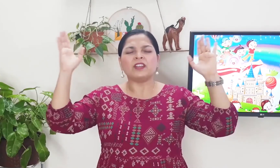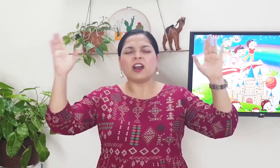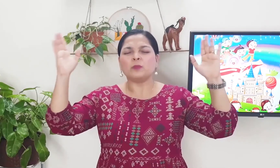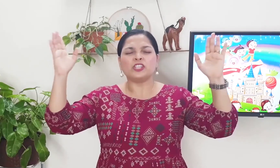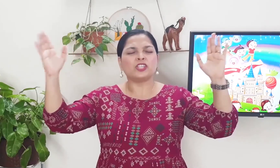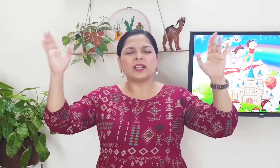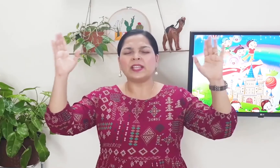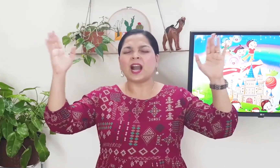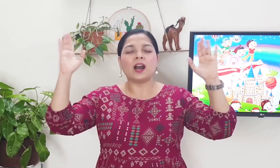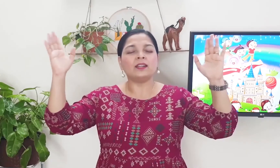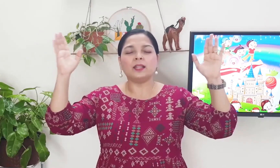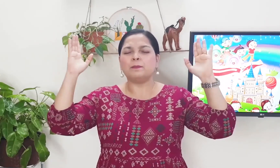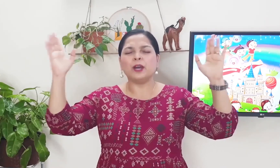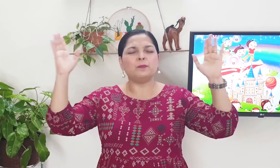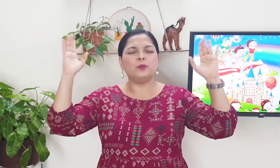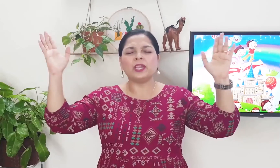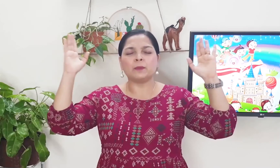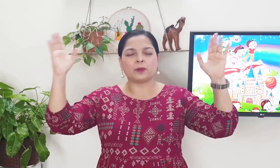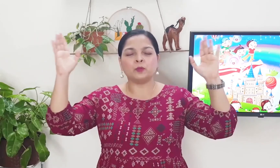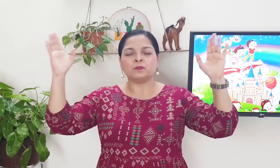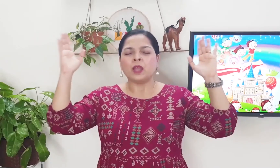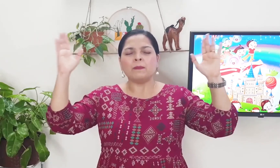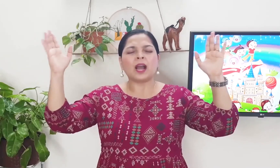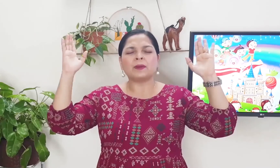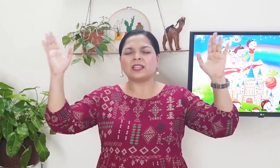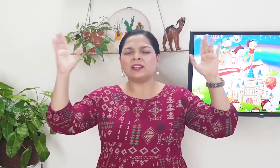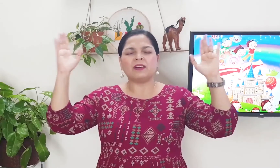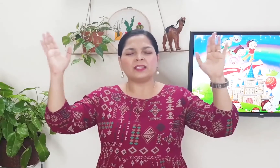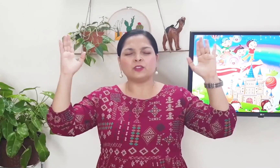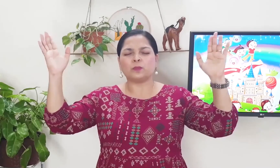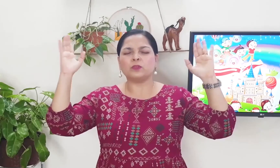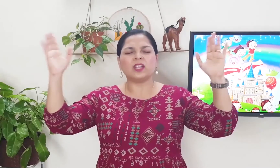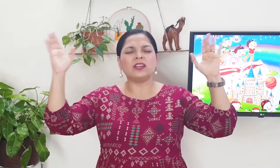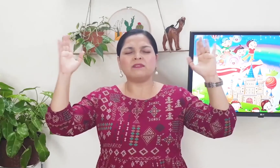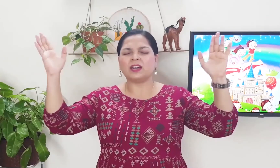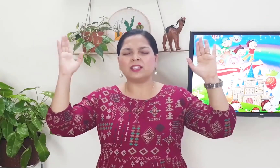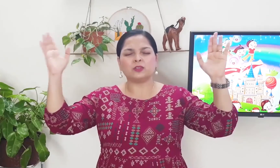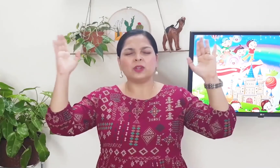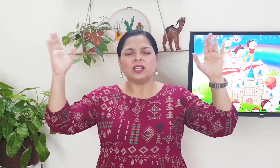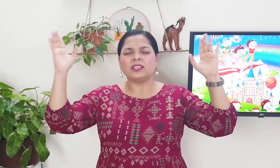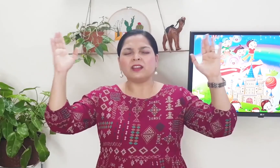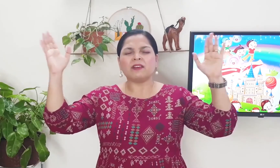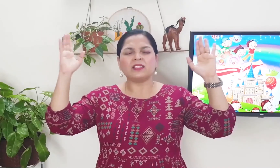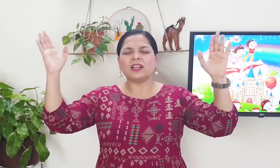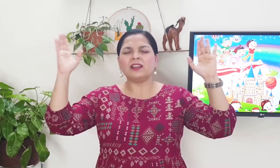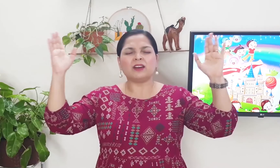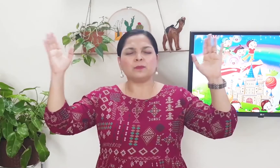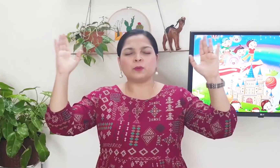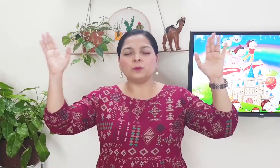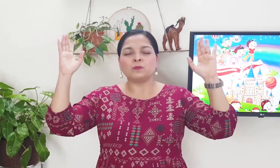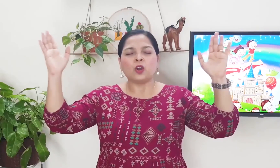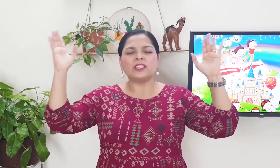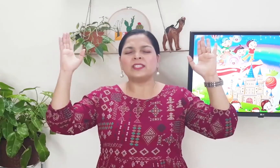में परिवारों में शांति है, आनंद है, भरपूरी है प्रभु। मैं आपका धन्यवाद देती हूँ प्रभु, धन्यवाद देती हूँ, धन्यवाद